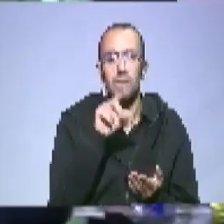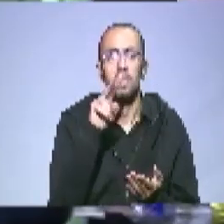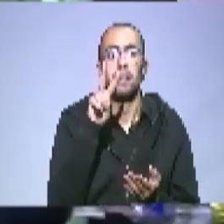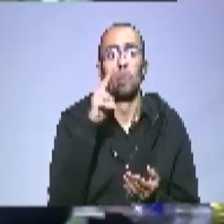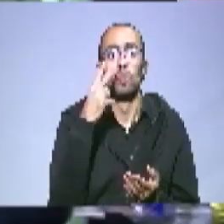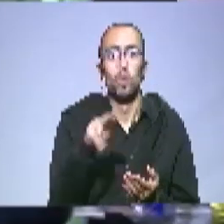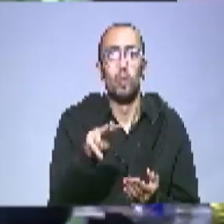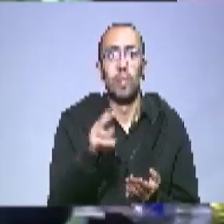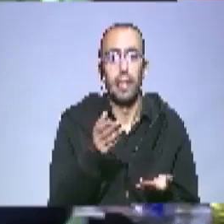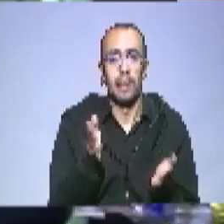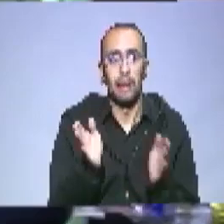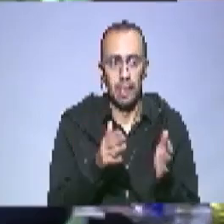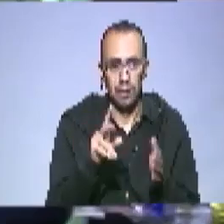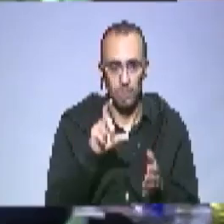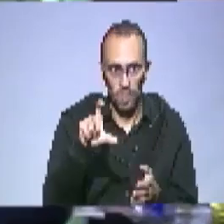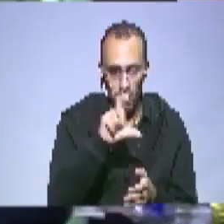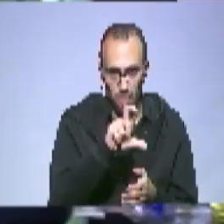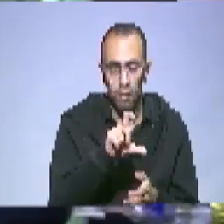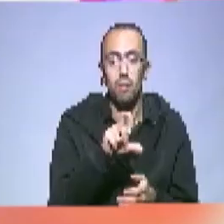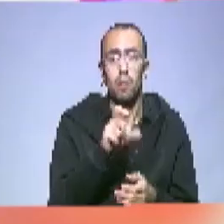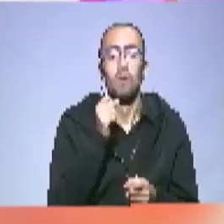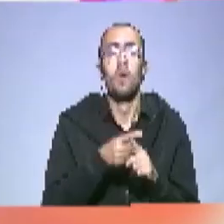2.5 كوباية دقيق، وقلنا 1.25 كوباية